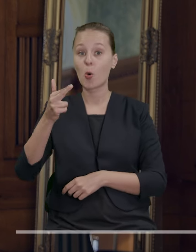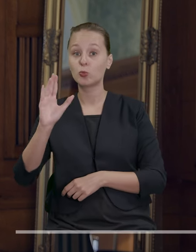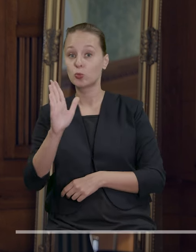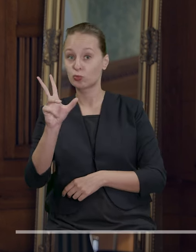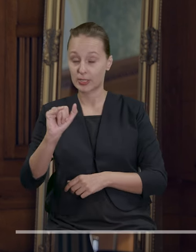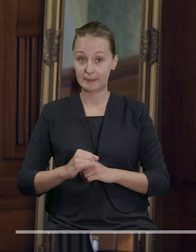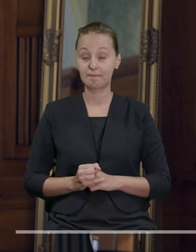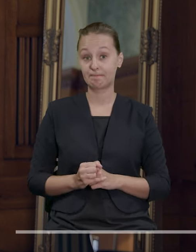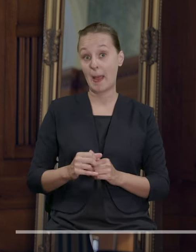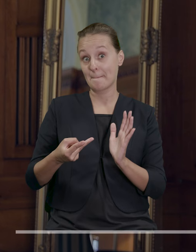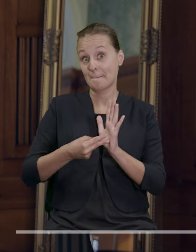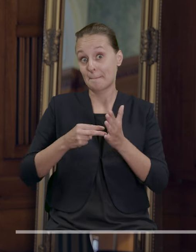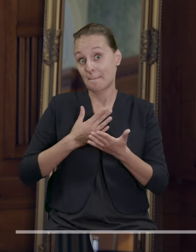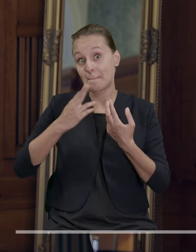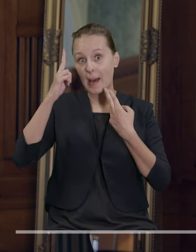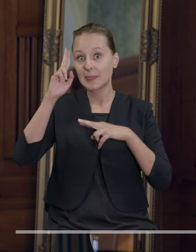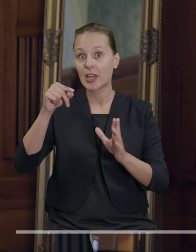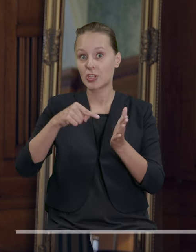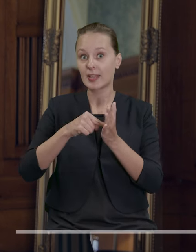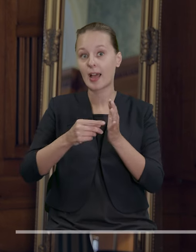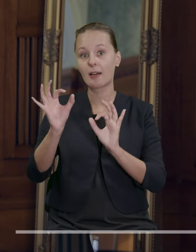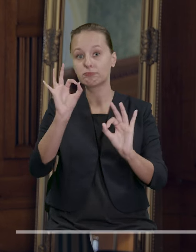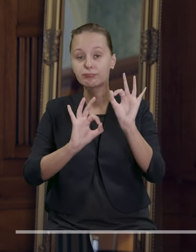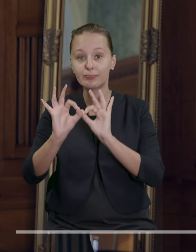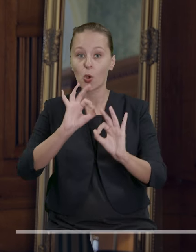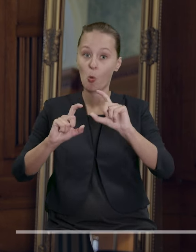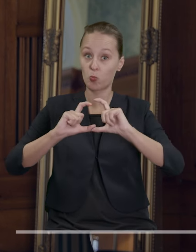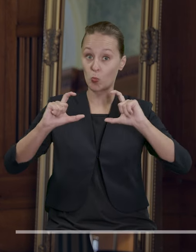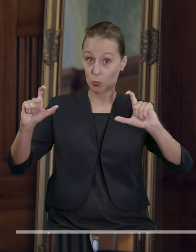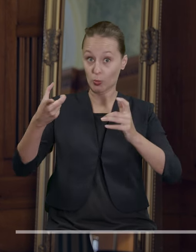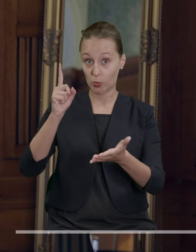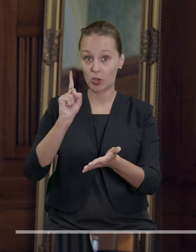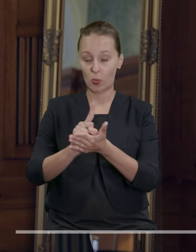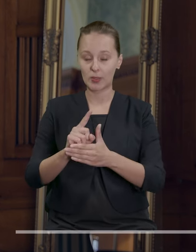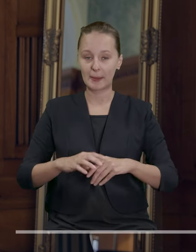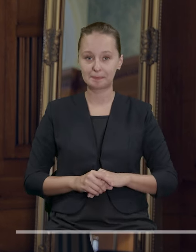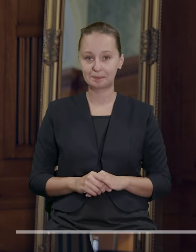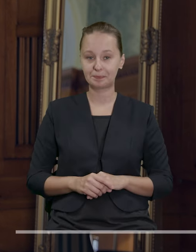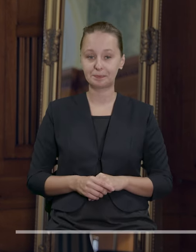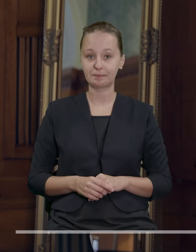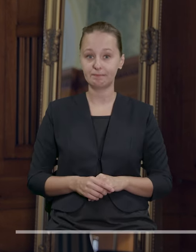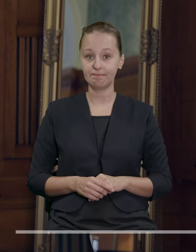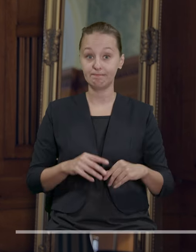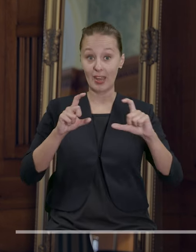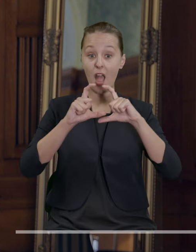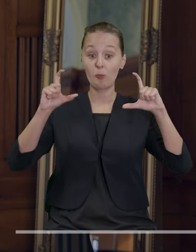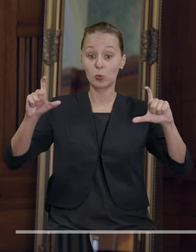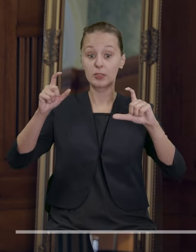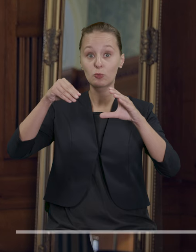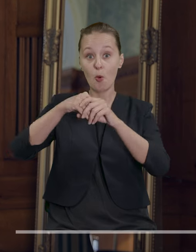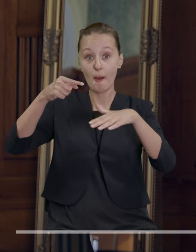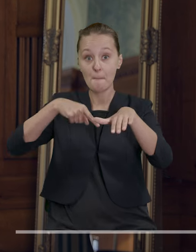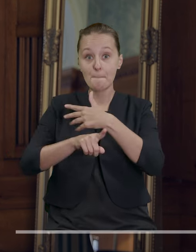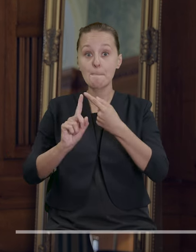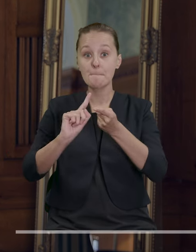Sienkiewicza. W planie, mam nadzieję, że ta modernizacja będzie możliwa, w planie tego budynku